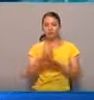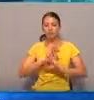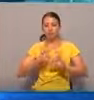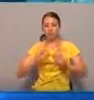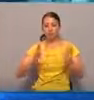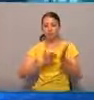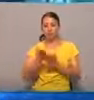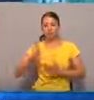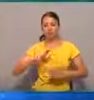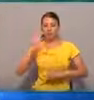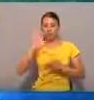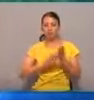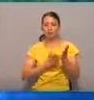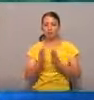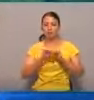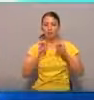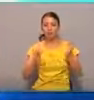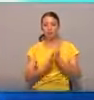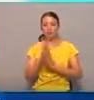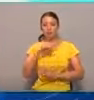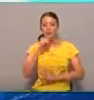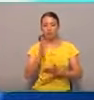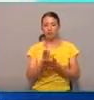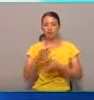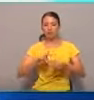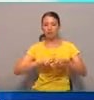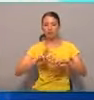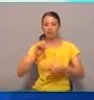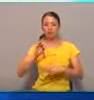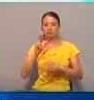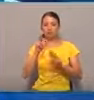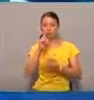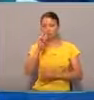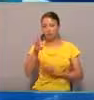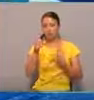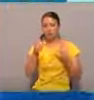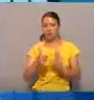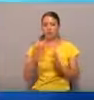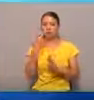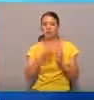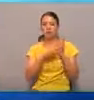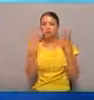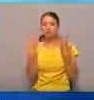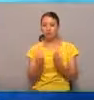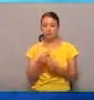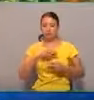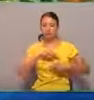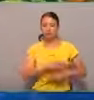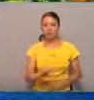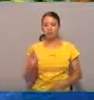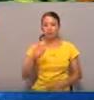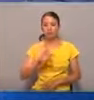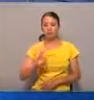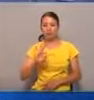еттік. Барлық салада даму бар, өсім байқалады. Бұл Ерлан Айтахановтың 3 жыл 6 ай 8 күн еткен еңбегі мен төккен терінің